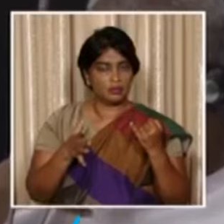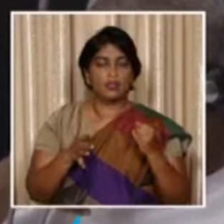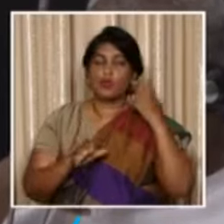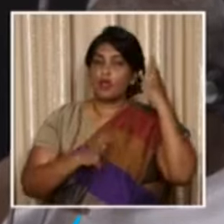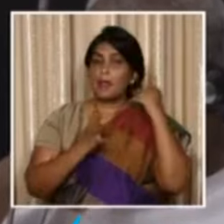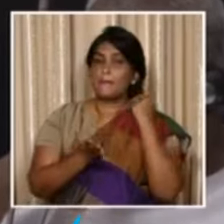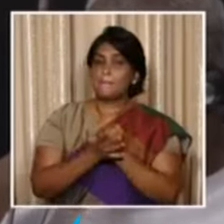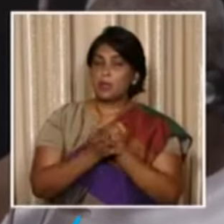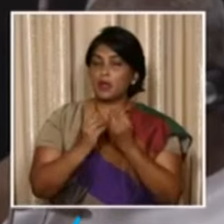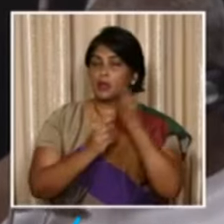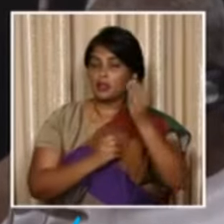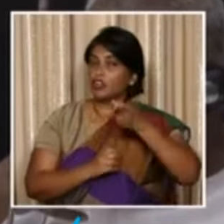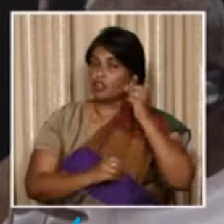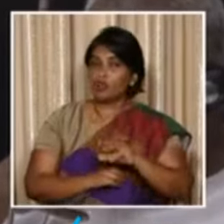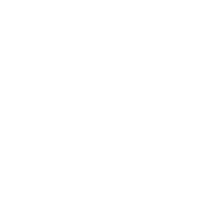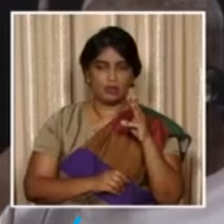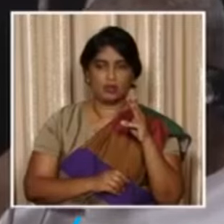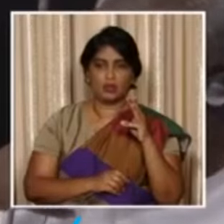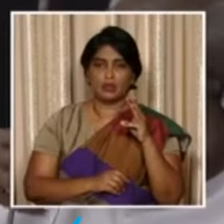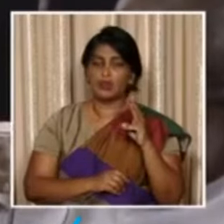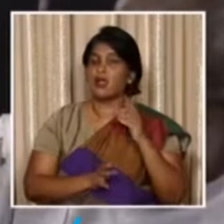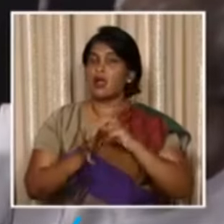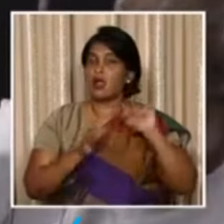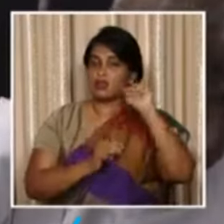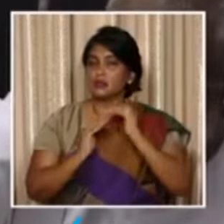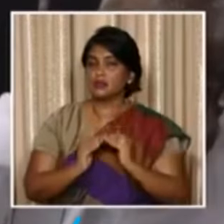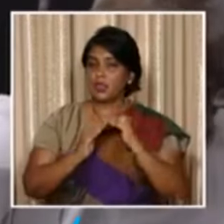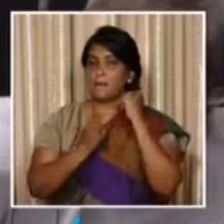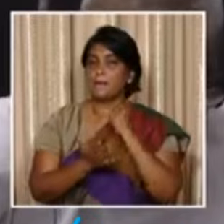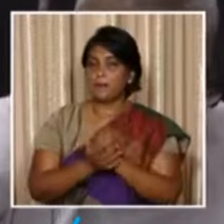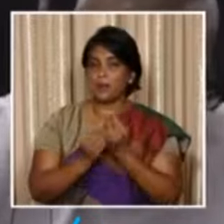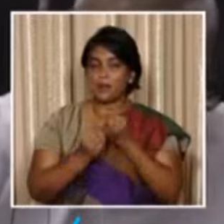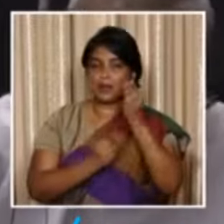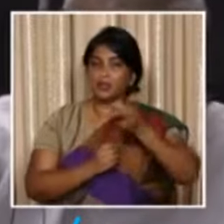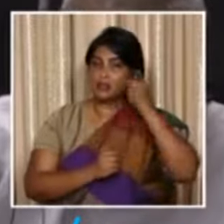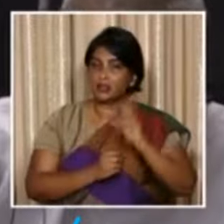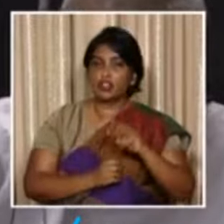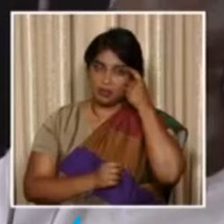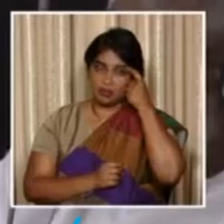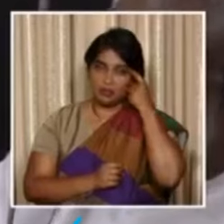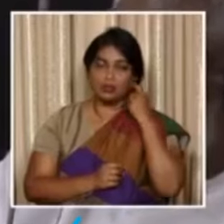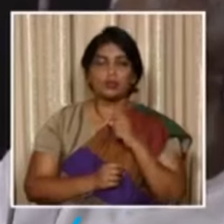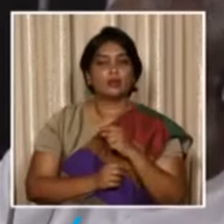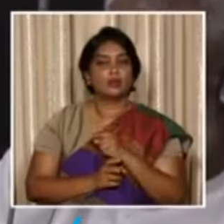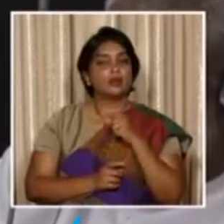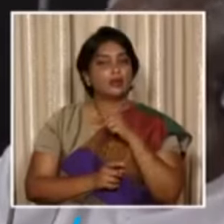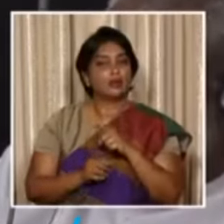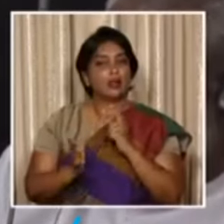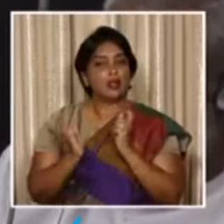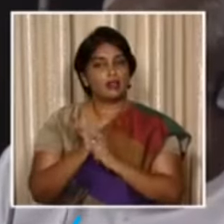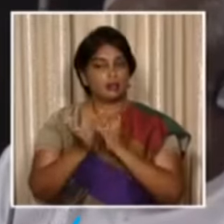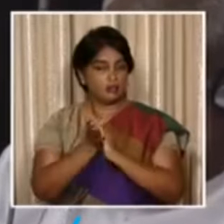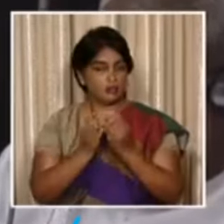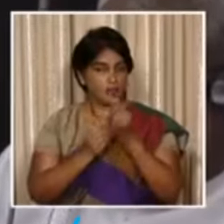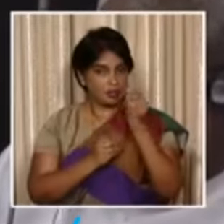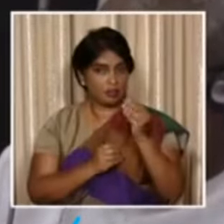ලෝක බැංකුව දෙන්න එකඟ වෙලා තියෙන්නේ 300යි. ආසියානු සංවර්ධන බැංකුව දෙන්න එකඟ වෙලා තියෙන්නේ 300යි. එතකොට අපිට ණය සහනයක්